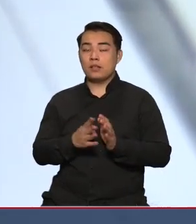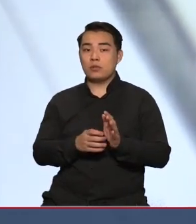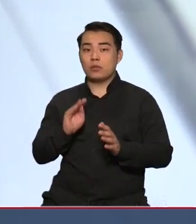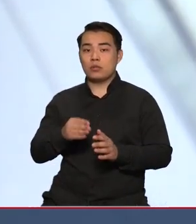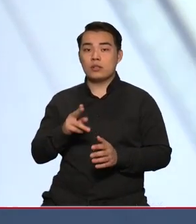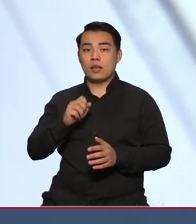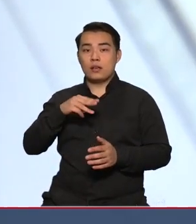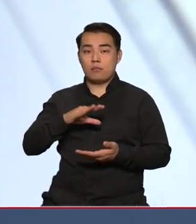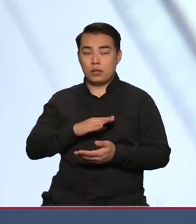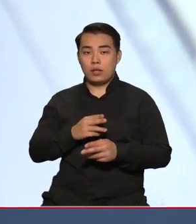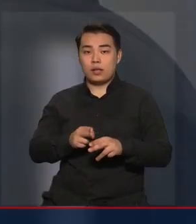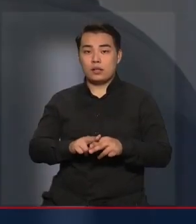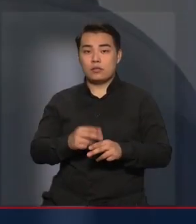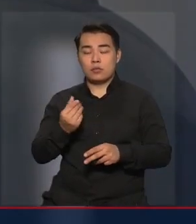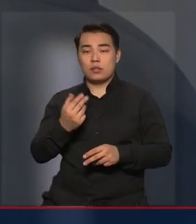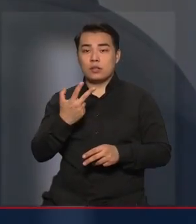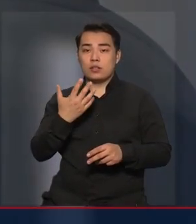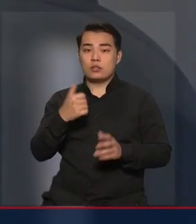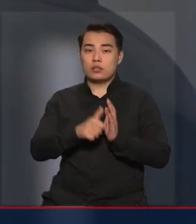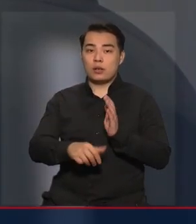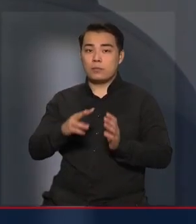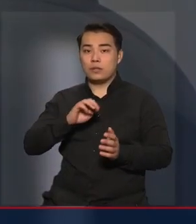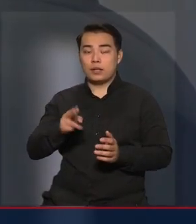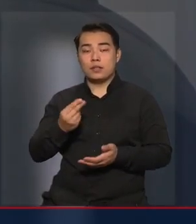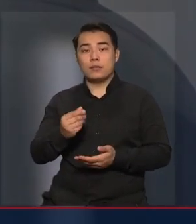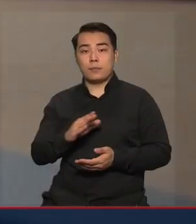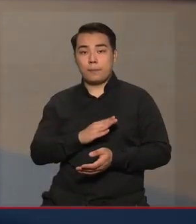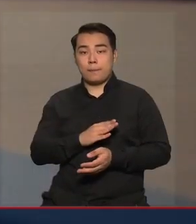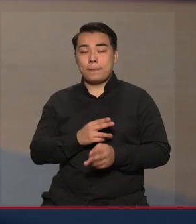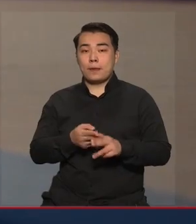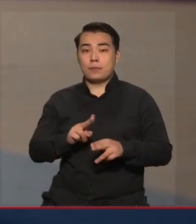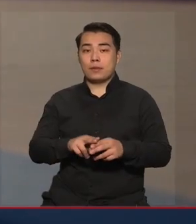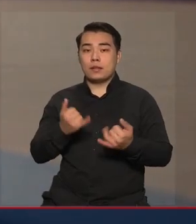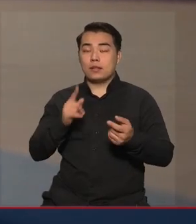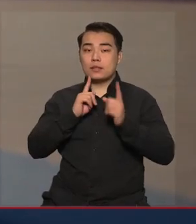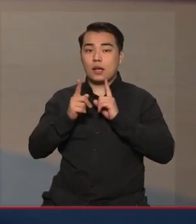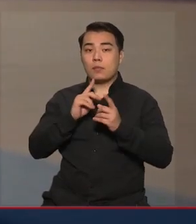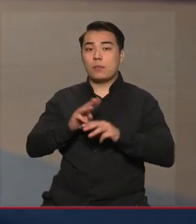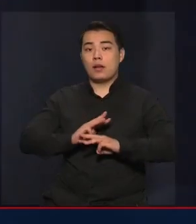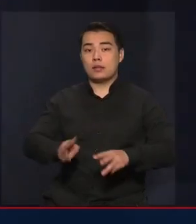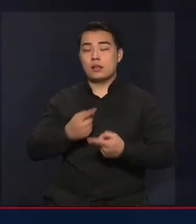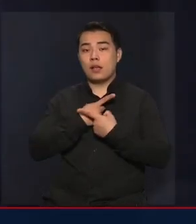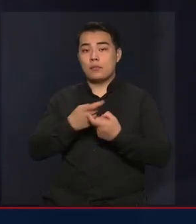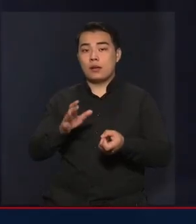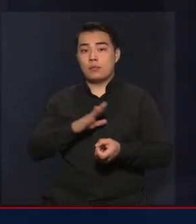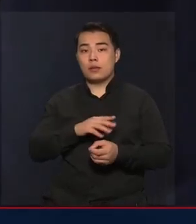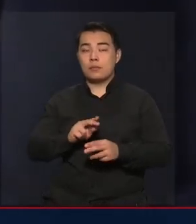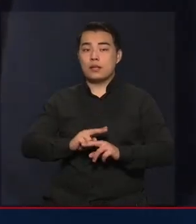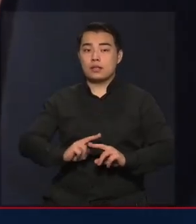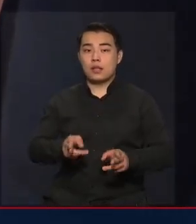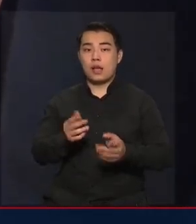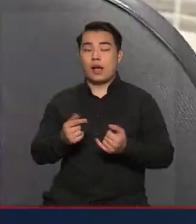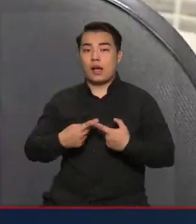тысяч заемщиков на сумму почти 360 миллиардов тенге. Об этом на заседании в Мажилисе сообщила председатель